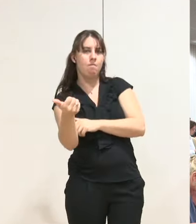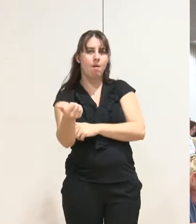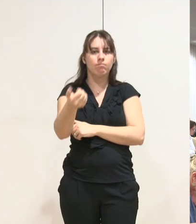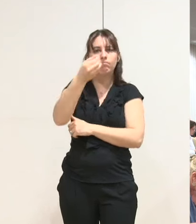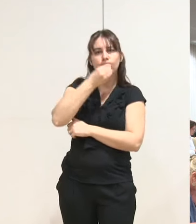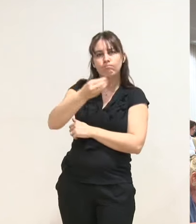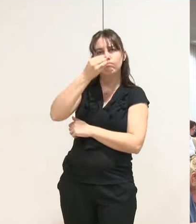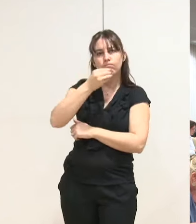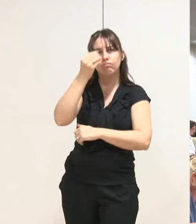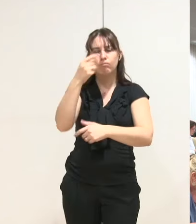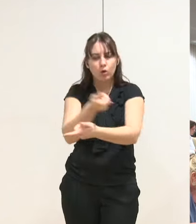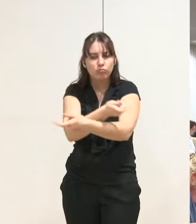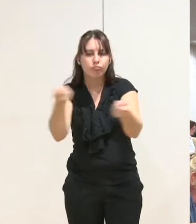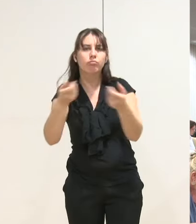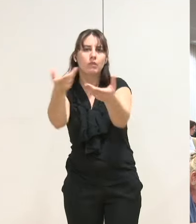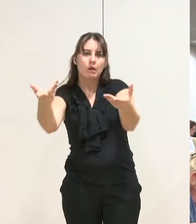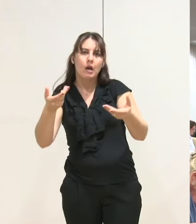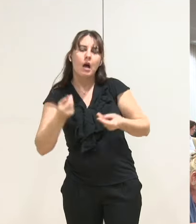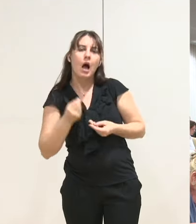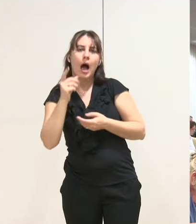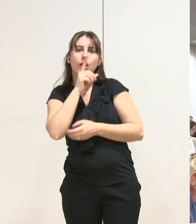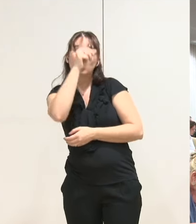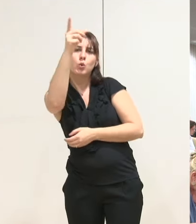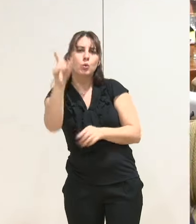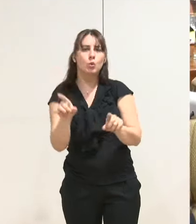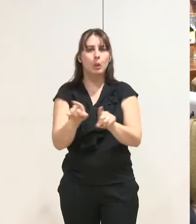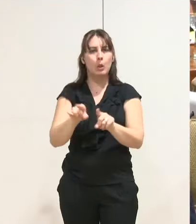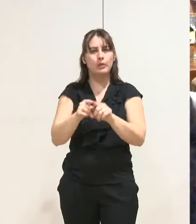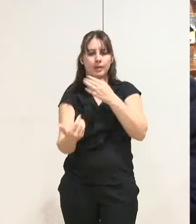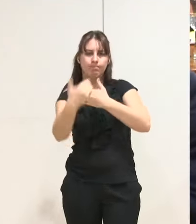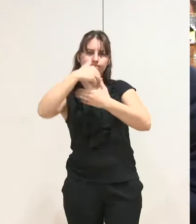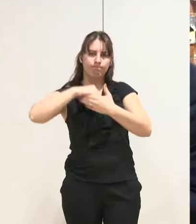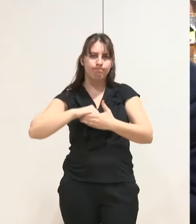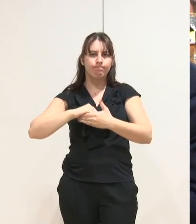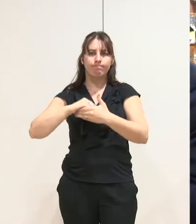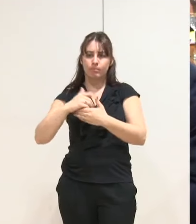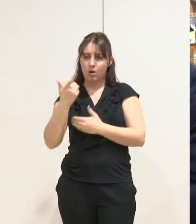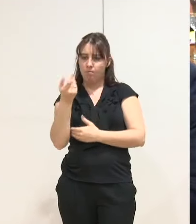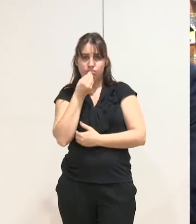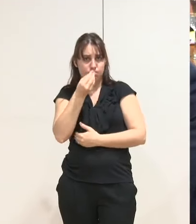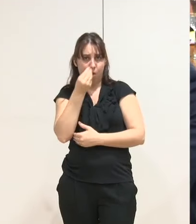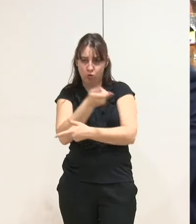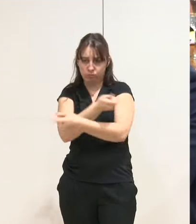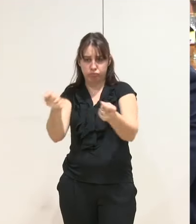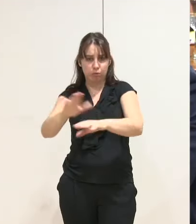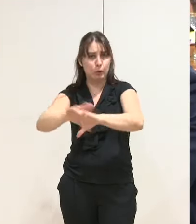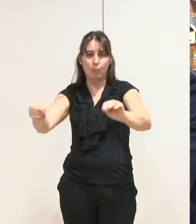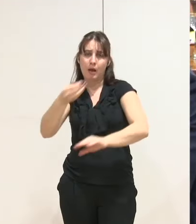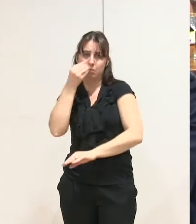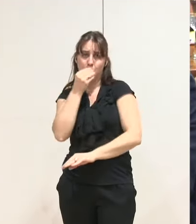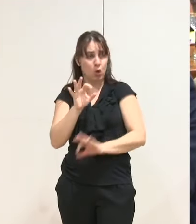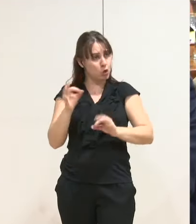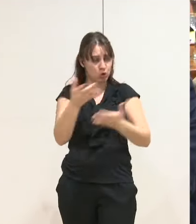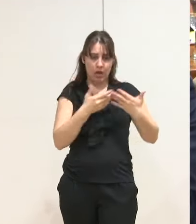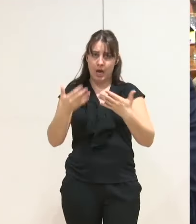aides des accueils de jour attribuant des des aides en nature aux personnes et effectivement il y a eu un ajustement